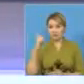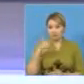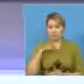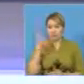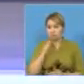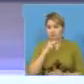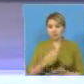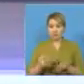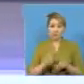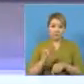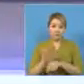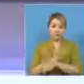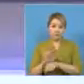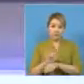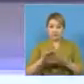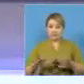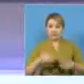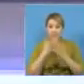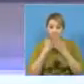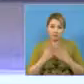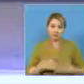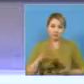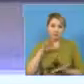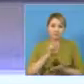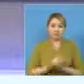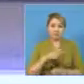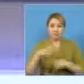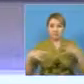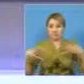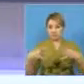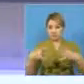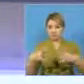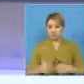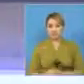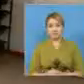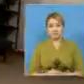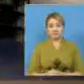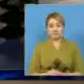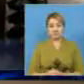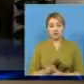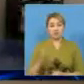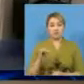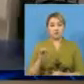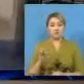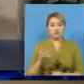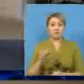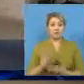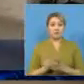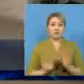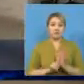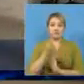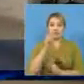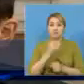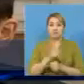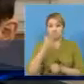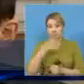успешно совмещает воспитание детей и любимые занятия, в нашем следующем сюжете. Гульден Нурмахамбетқызы начала свое дело